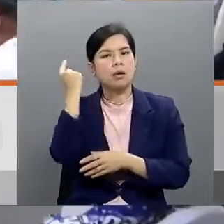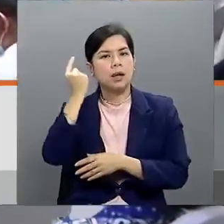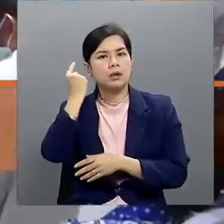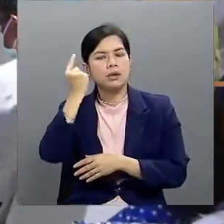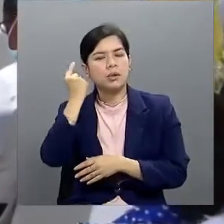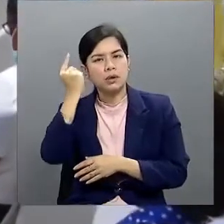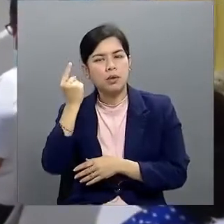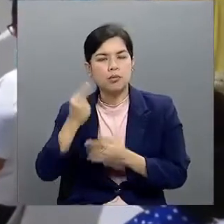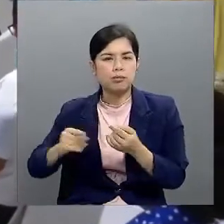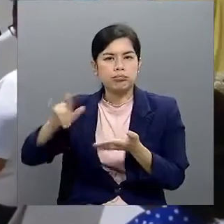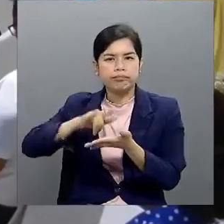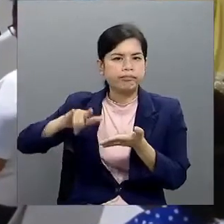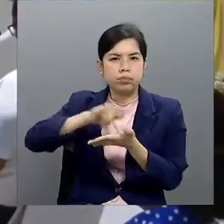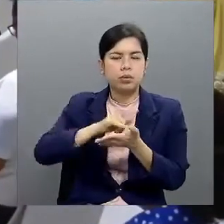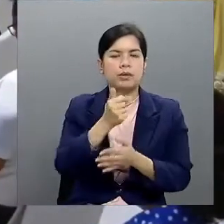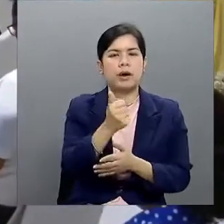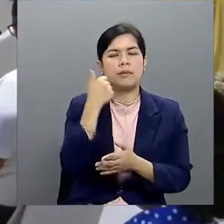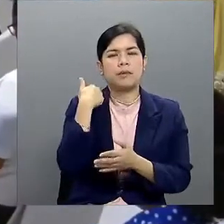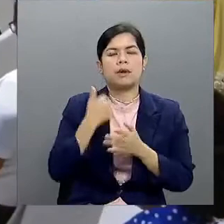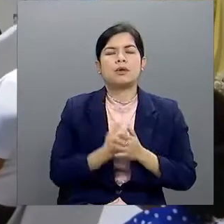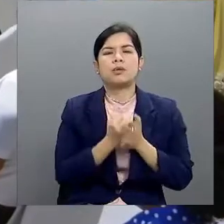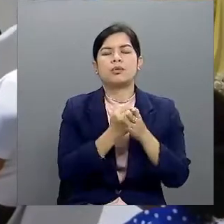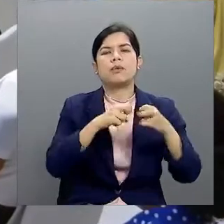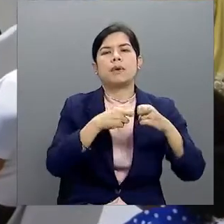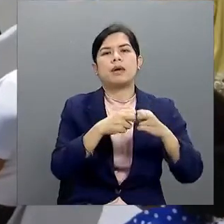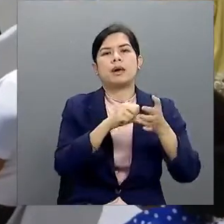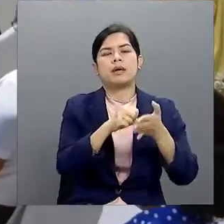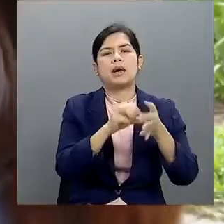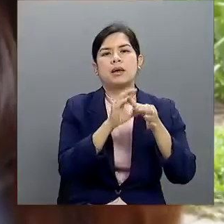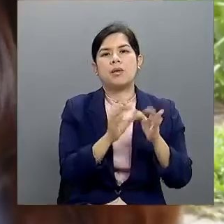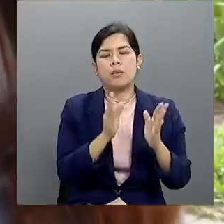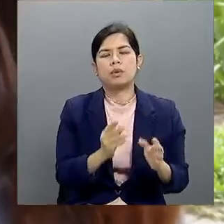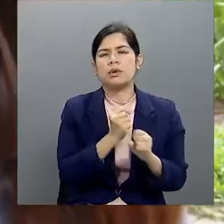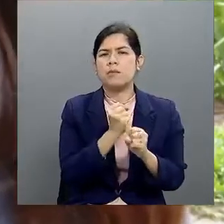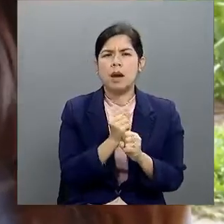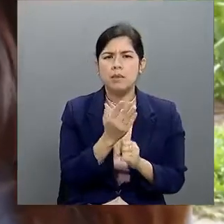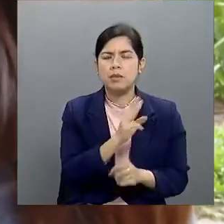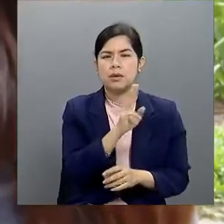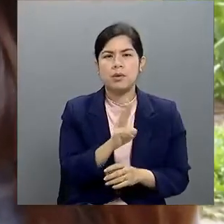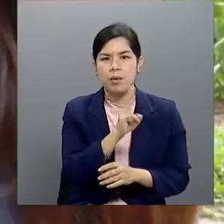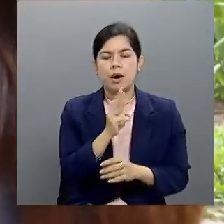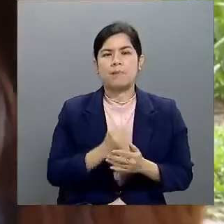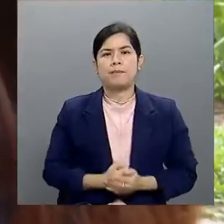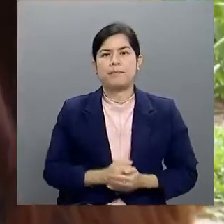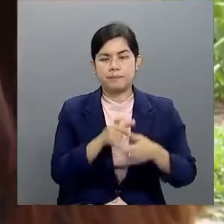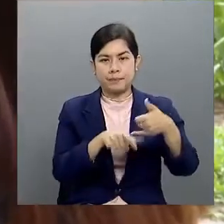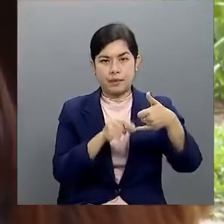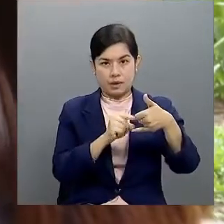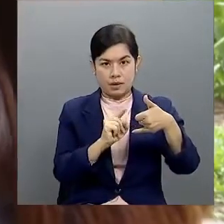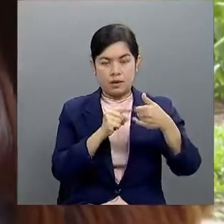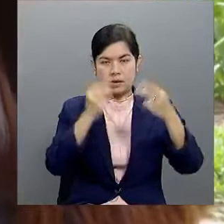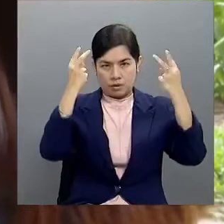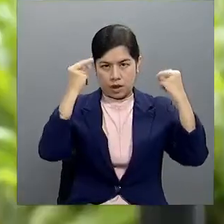คนตกงานรวมทั้งธุรกิจที่ได้รับผลกระทบและนายกสมาคมที่พักบูตินะคะ